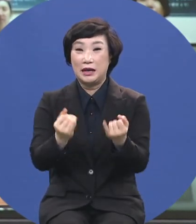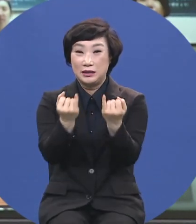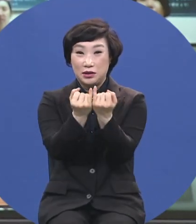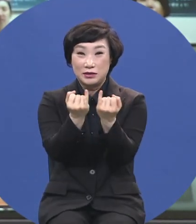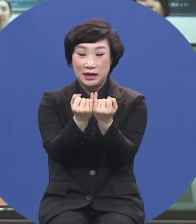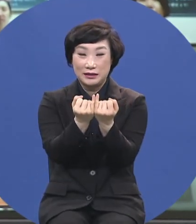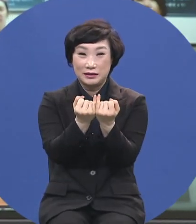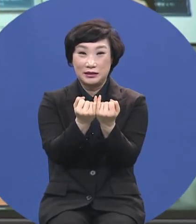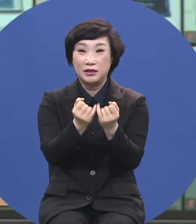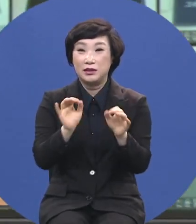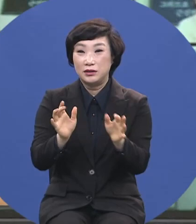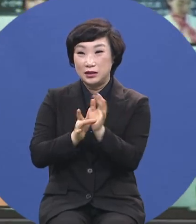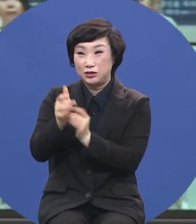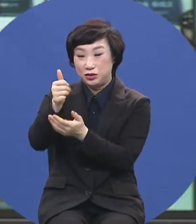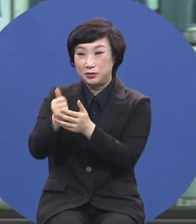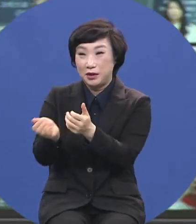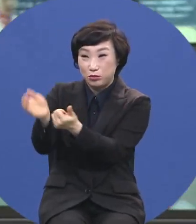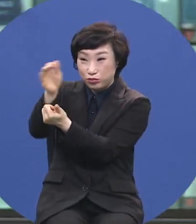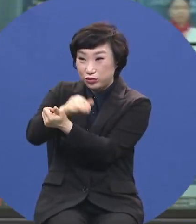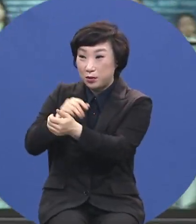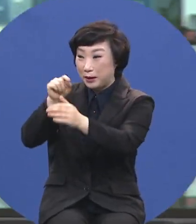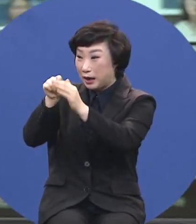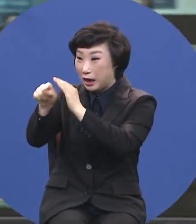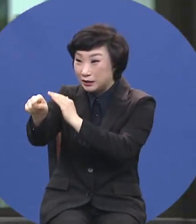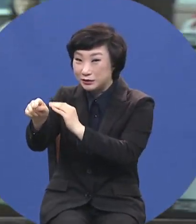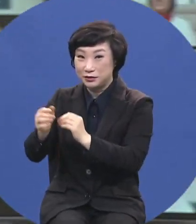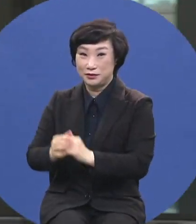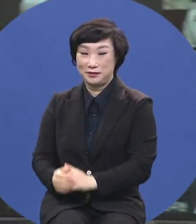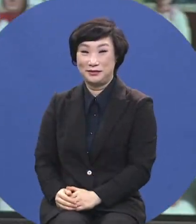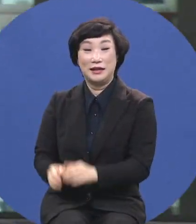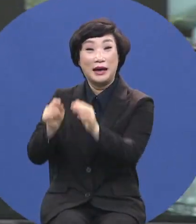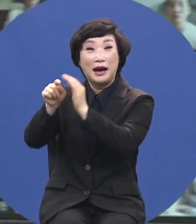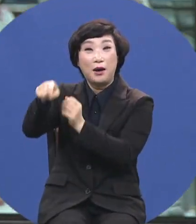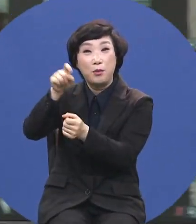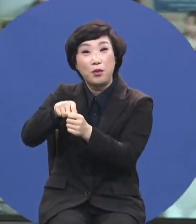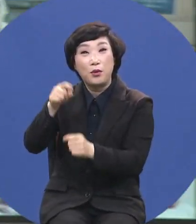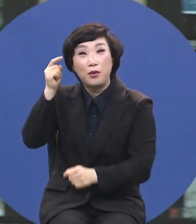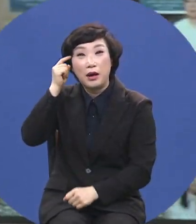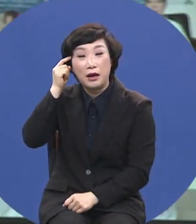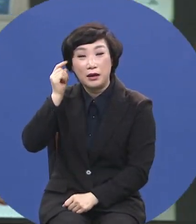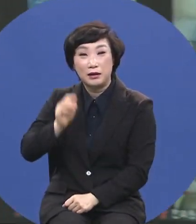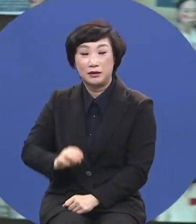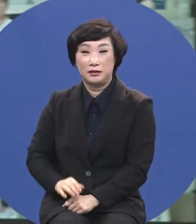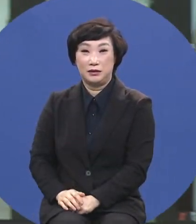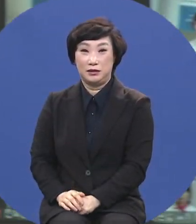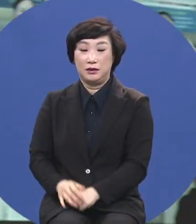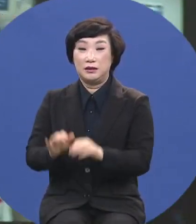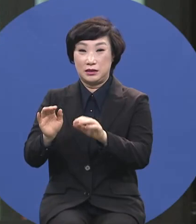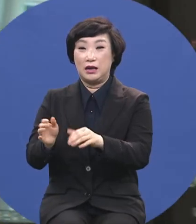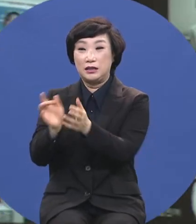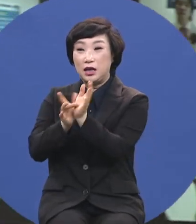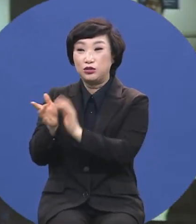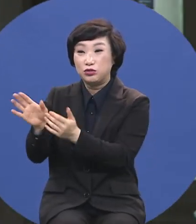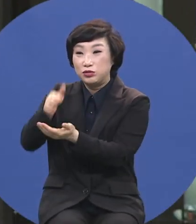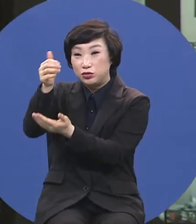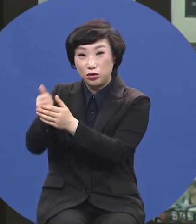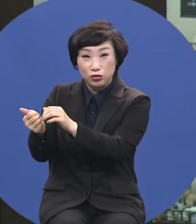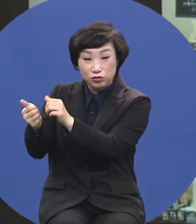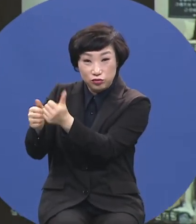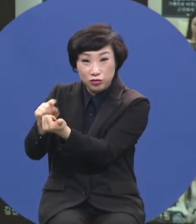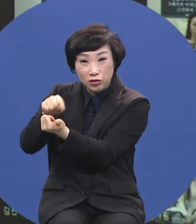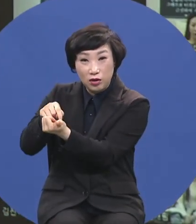여자들이 예수님의 무덤에 갔어요. 왜 갔느냐? 죽은 예수